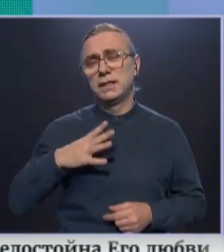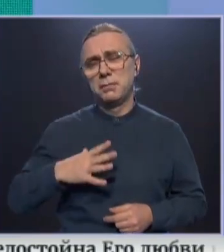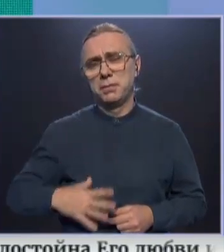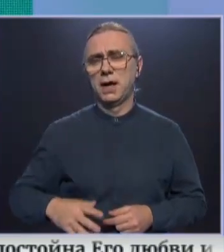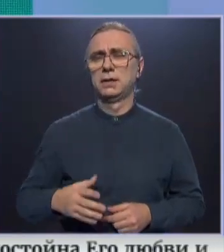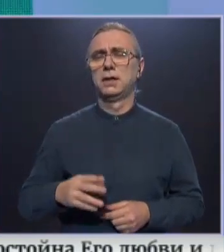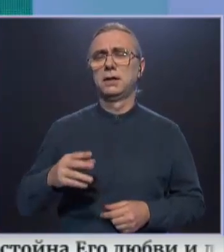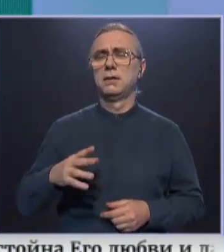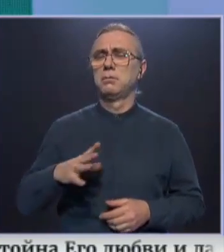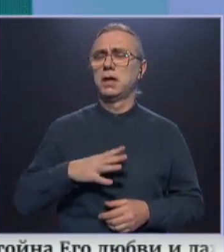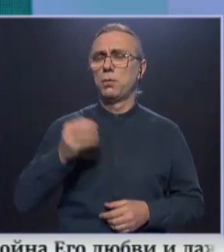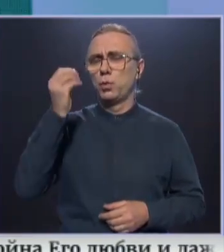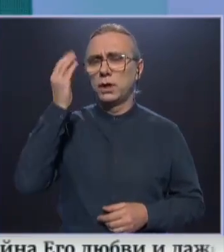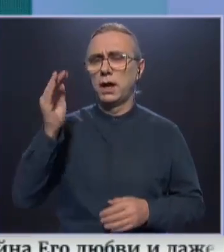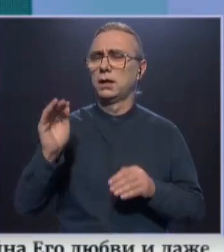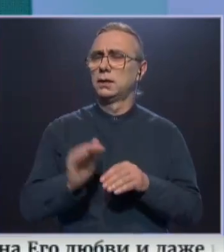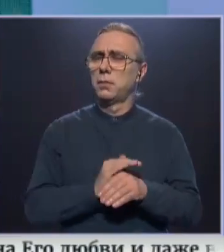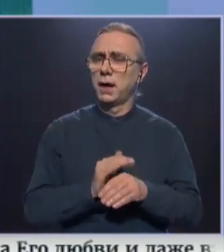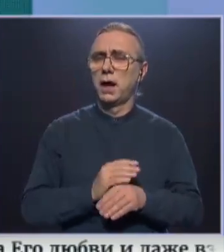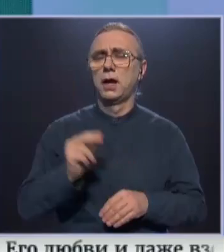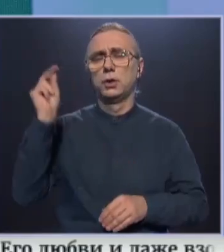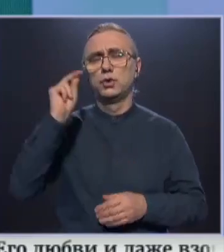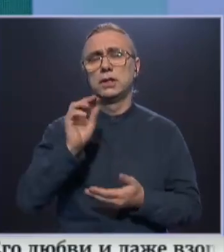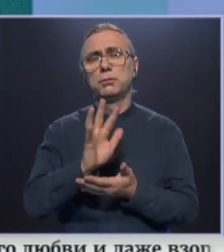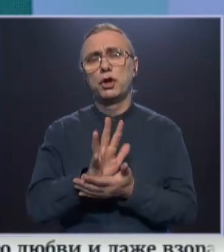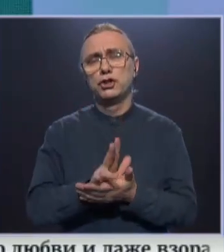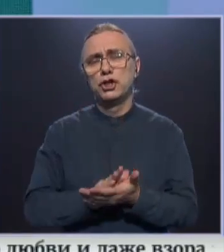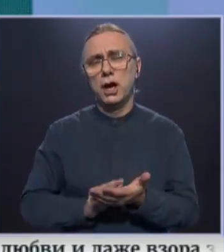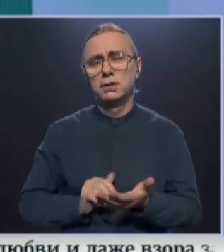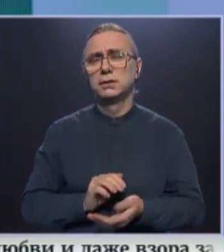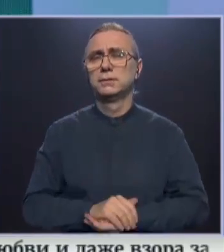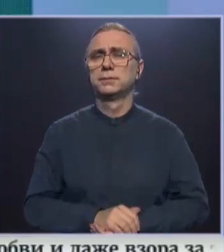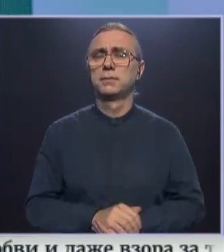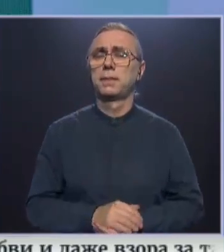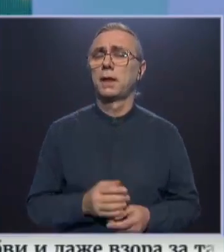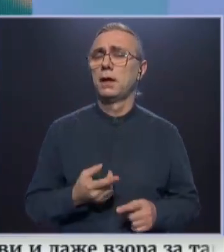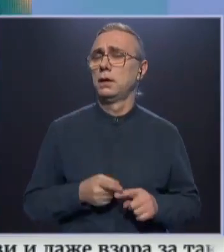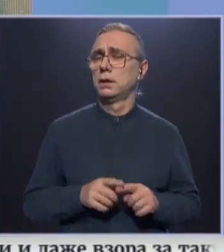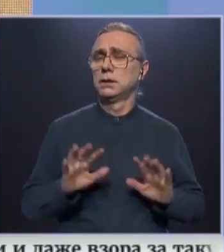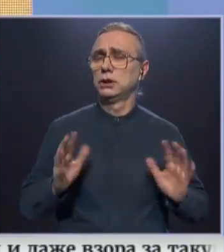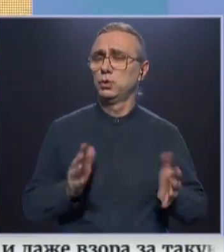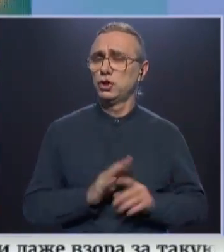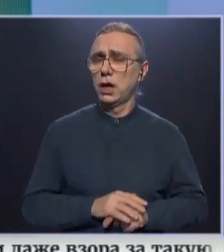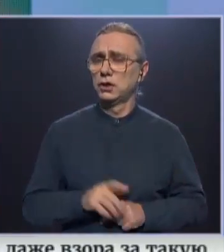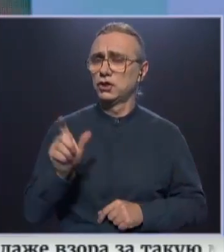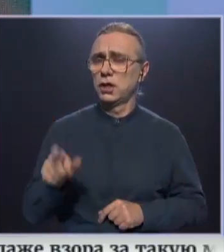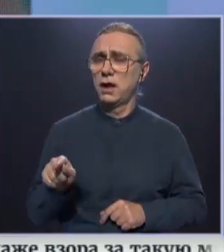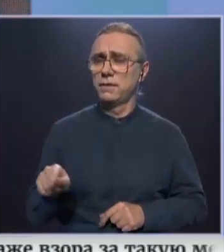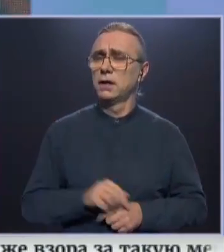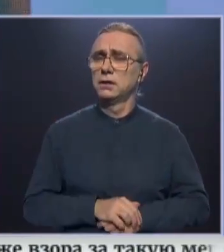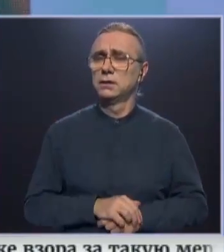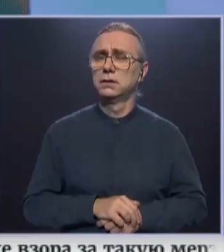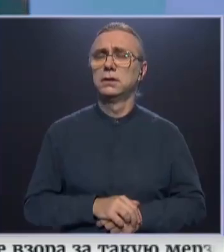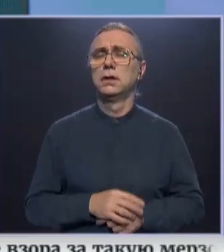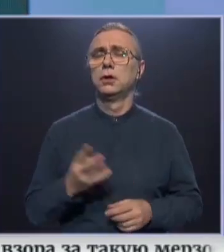добрее, чтобы действительно научились прощать. Поэтому это такой не случайный человек совершенно точно. Нужно видеть